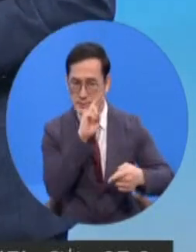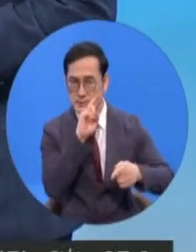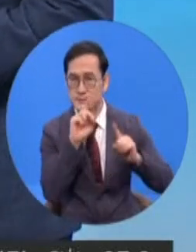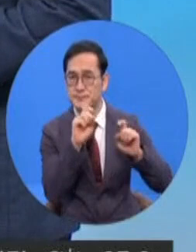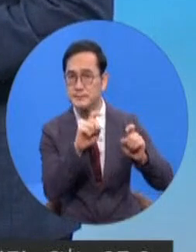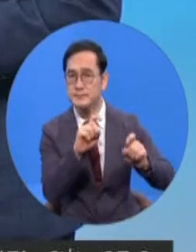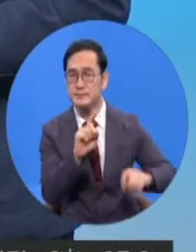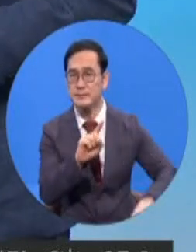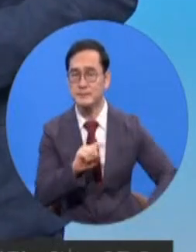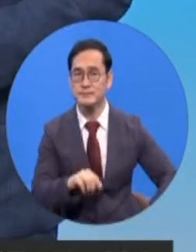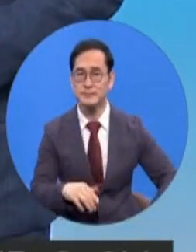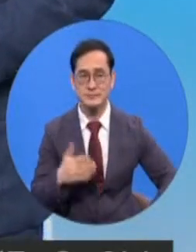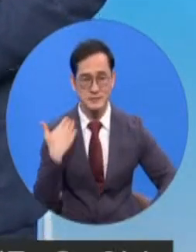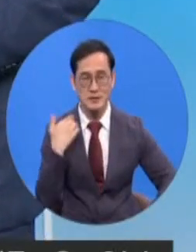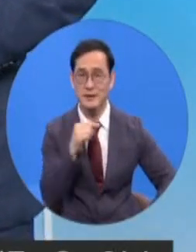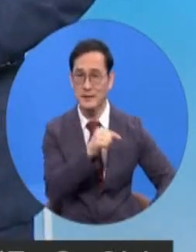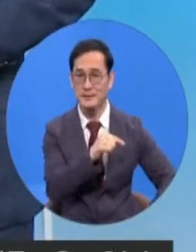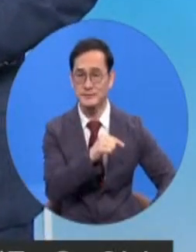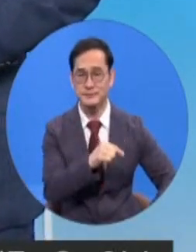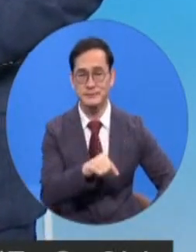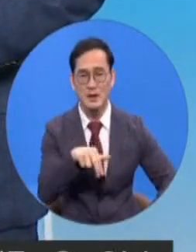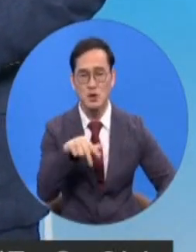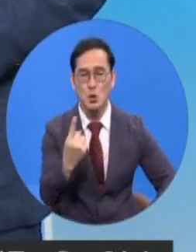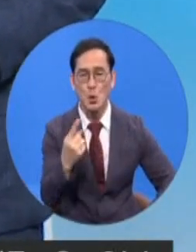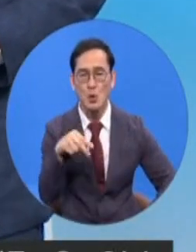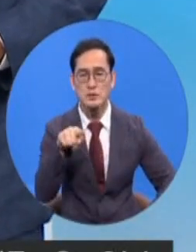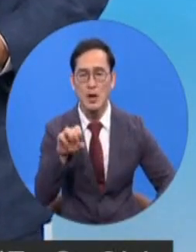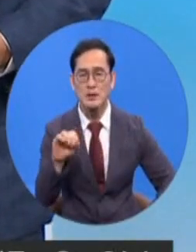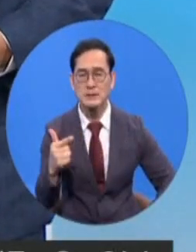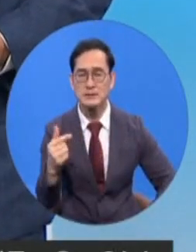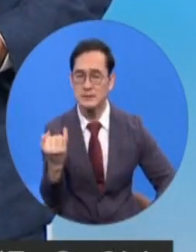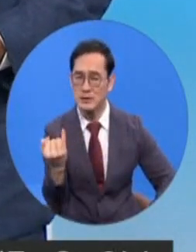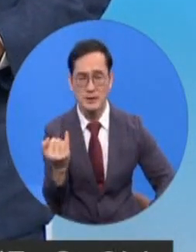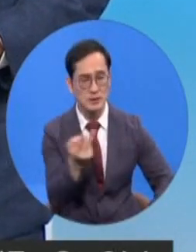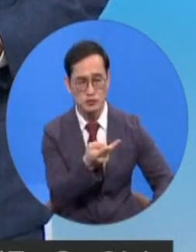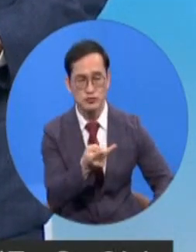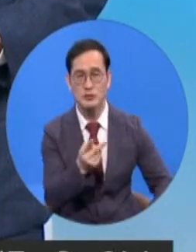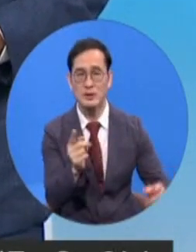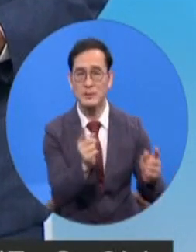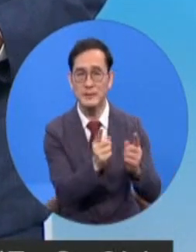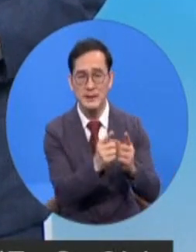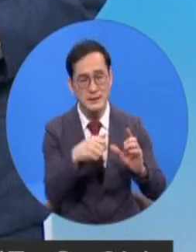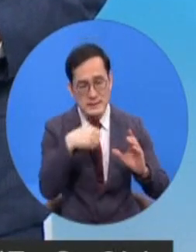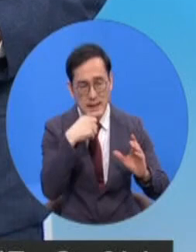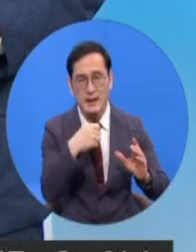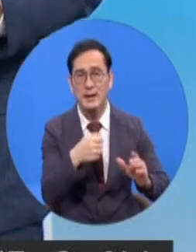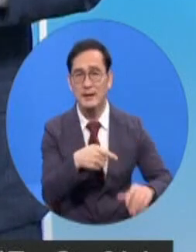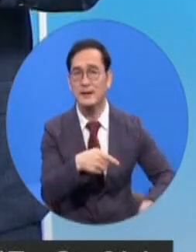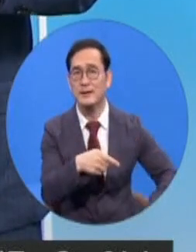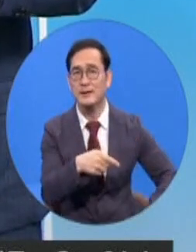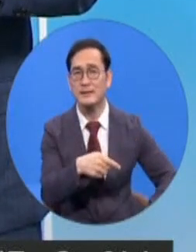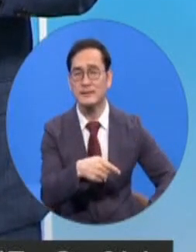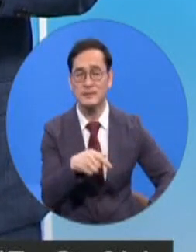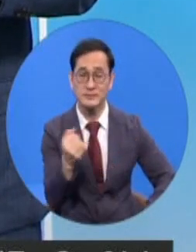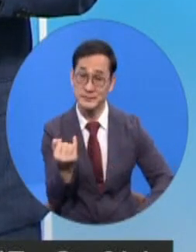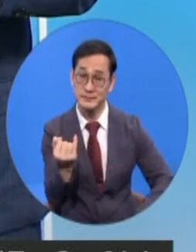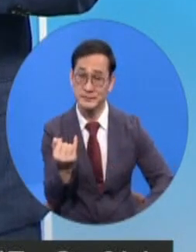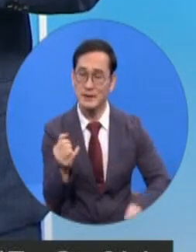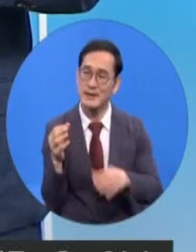박지원 국정원장과 조성훈 씨가 만나서 식사를 한 것으로 알려졌죠 그런데 조성훈 씨가 김